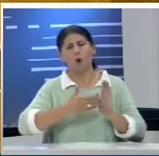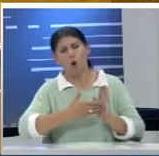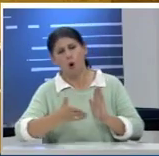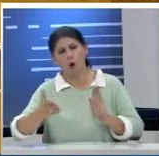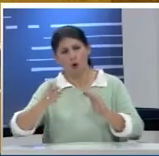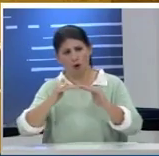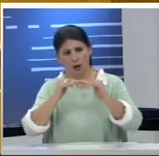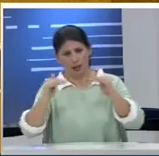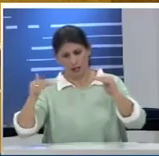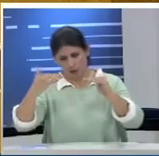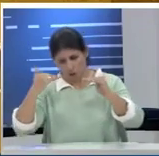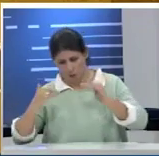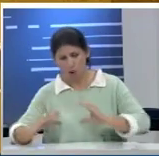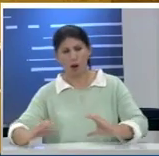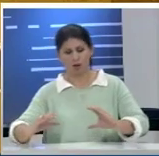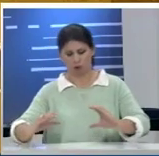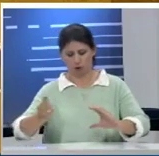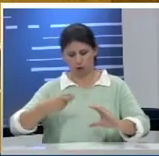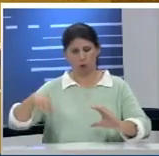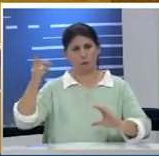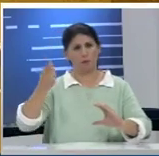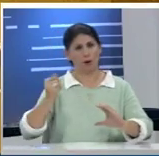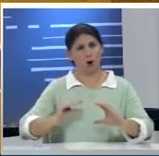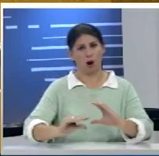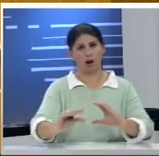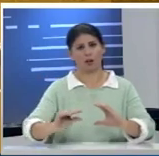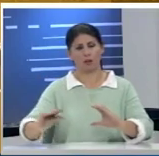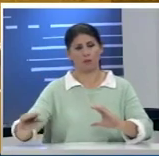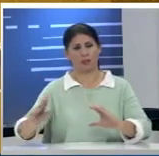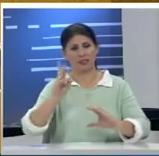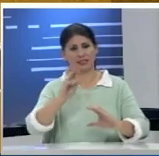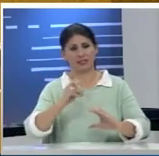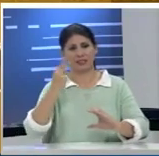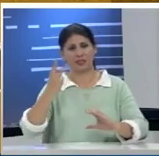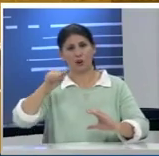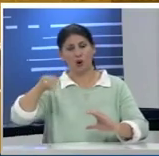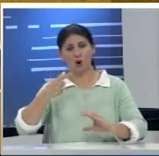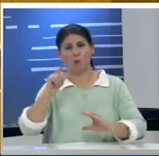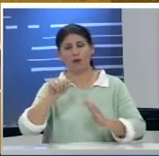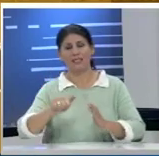κομμάτι κάτω από τις δύο καμπύλες είναι το παραπάνω χρήμα και είναι 32